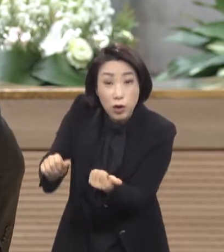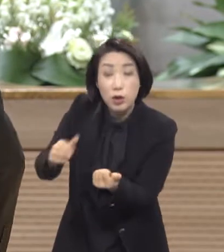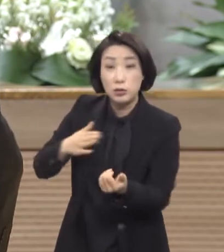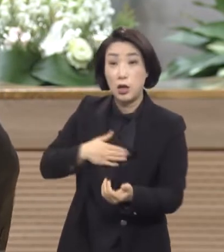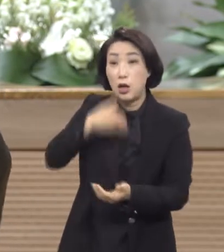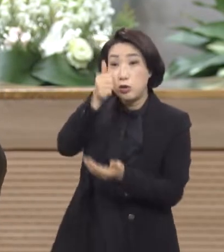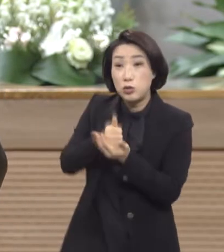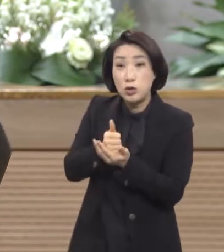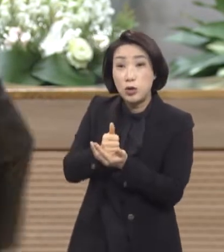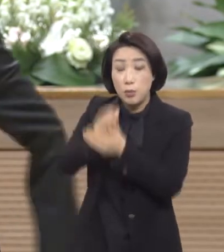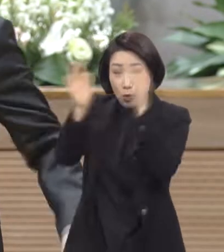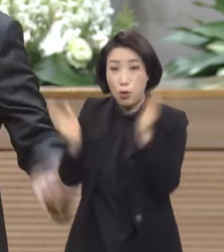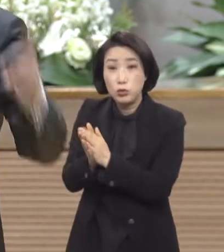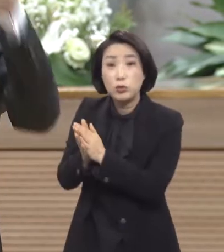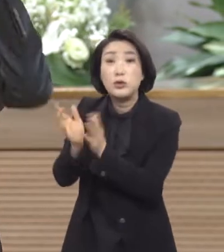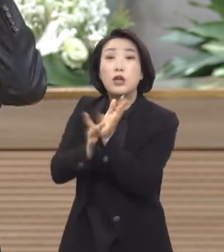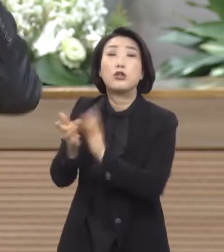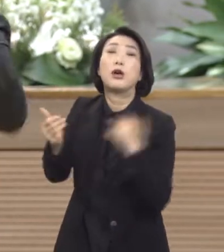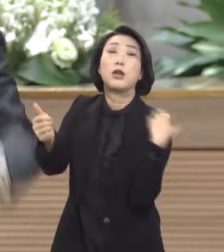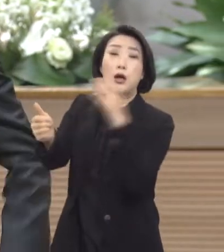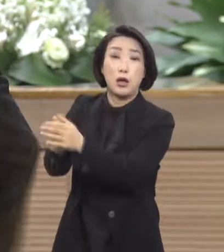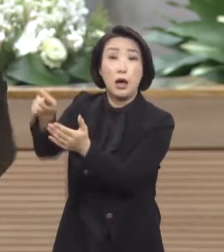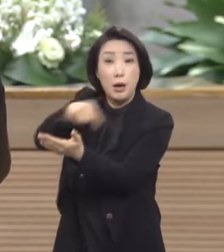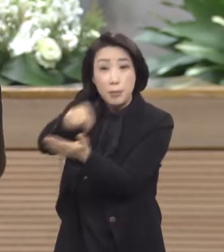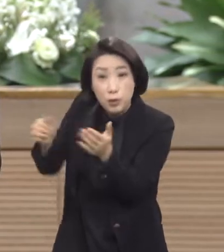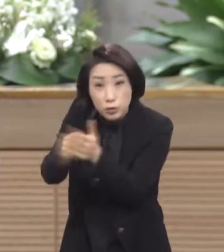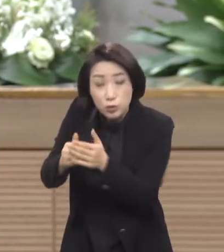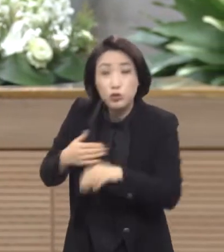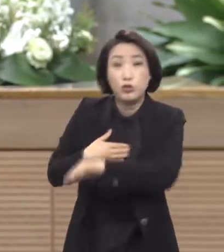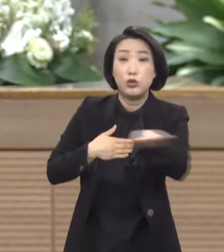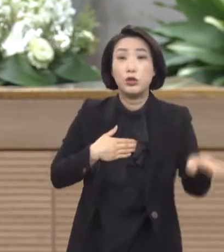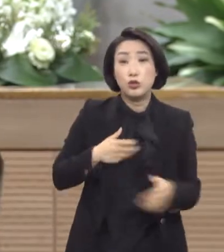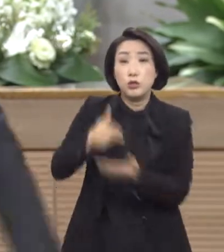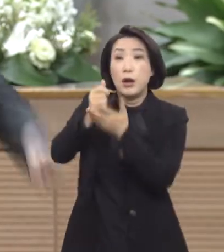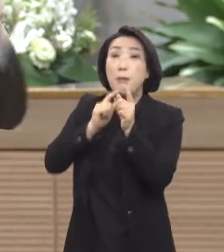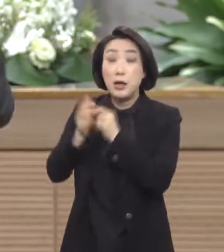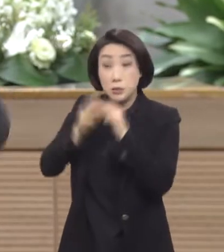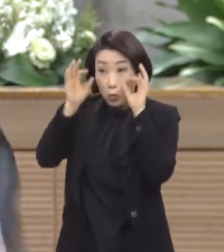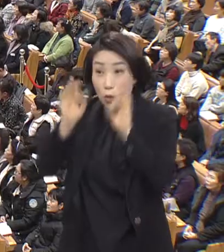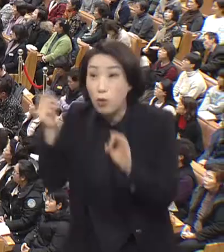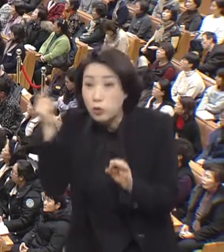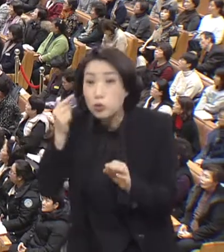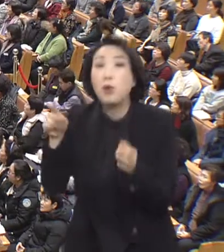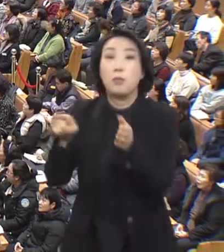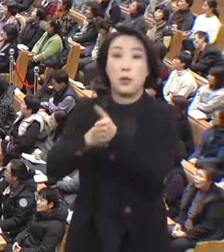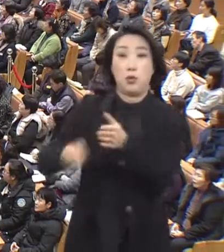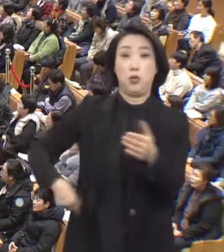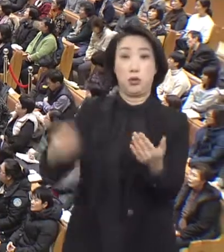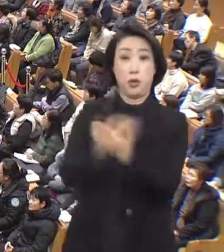죄값은 내가 갚을 테니 너희는 내 말을 듣고 믿고 회개하고 천국 가자.